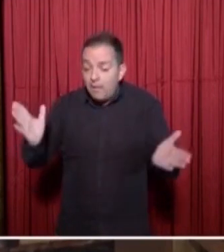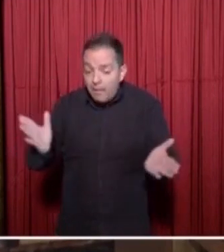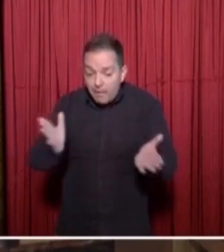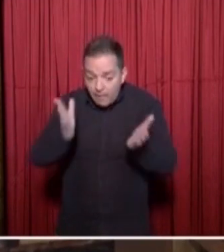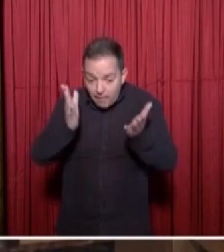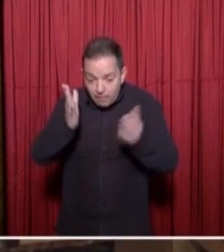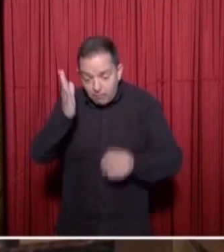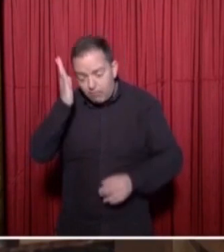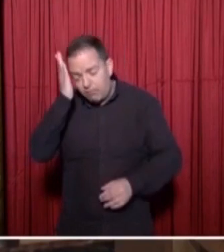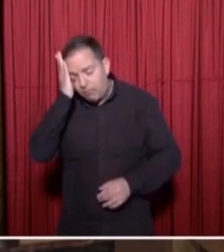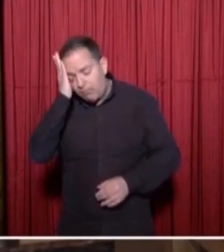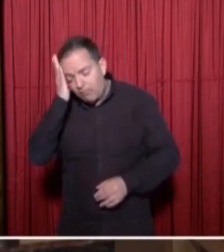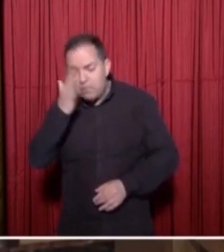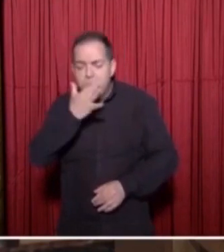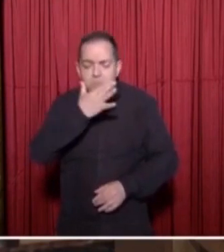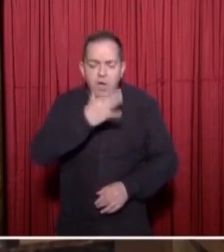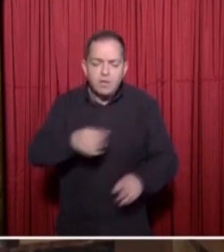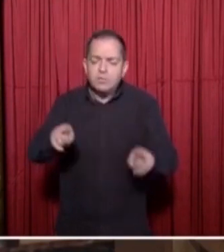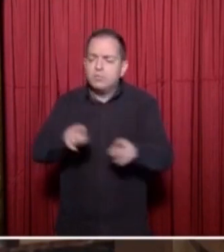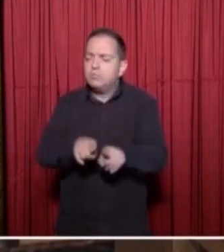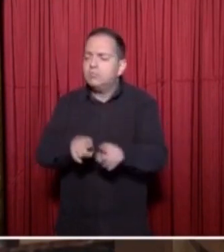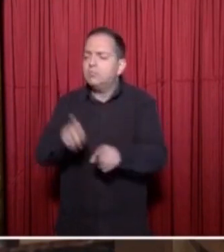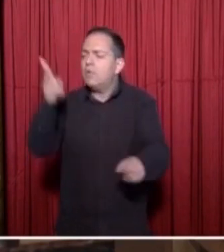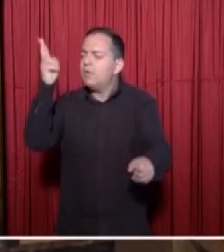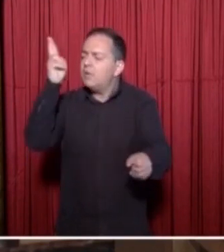κατενεχθείς ή να μη το